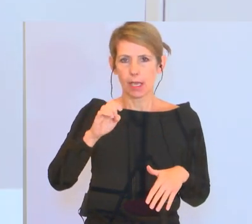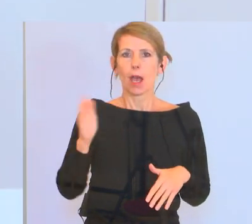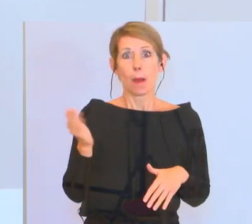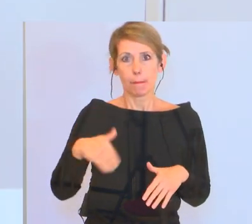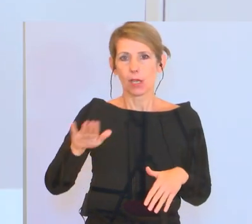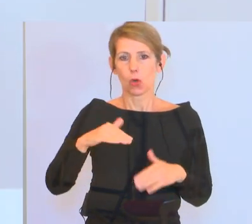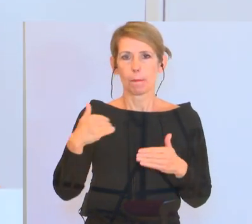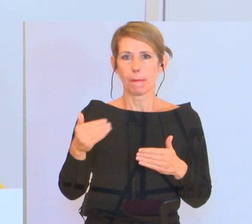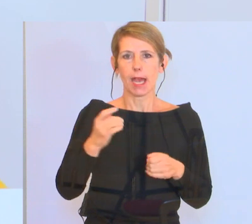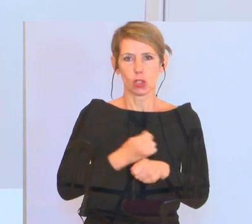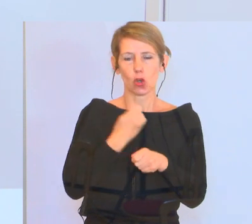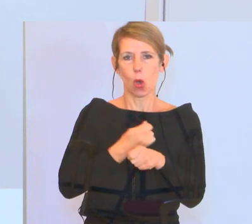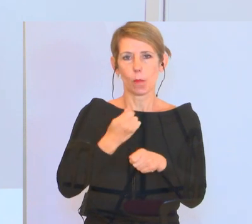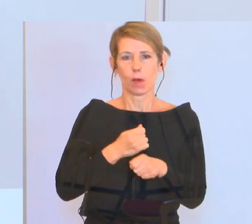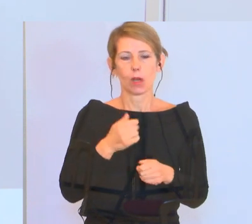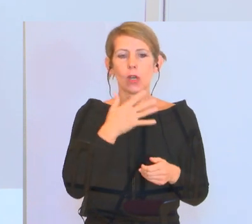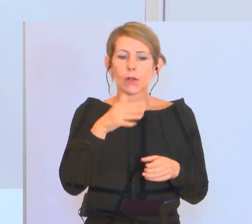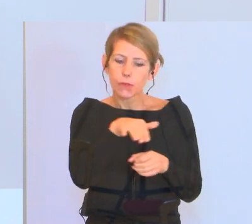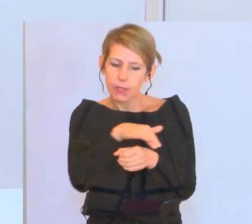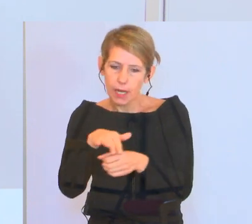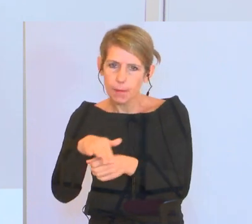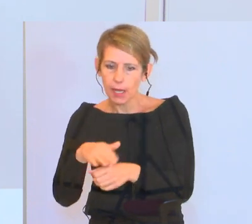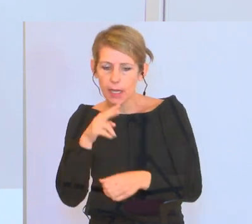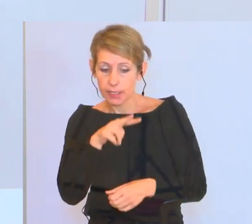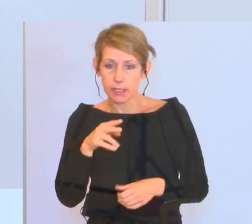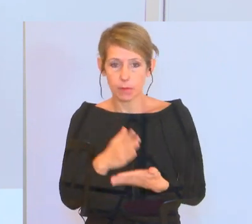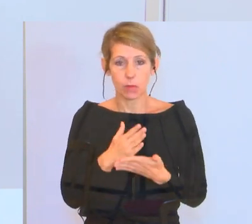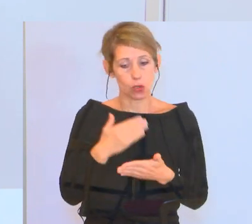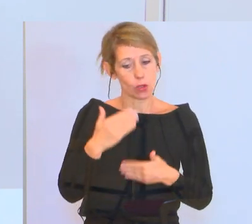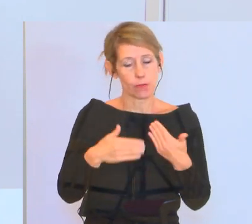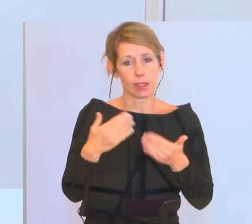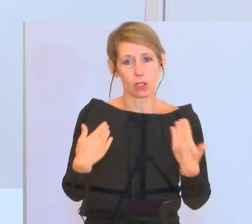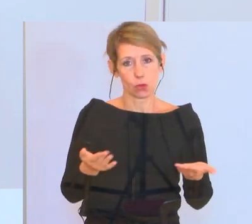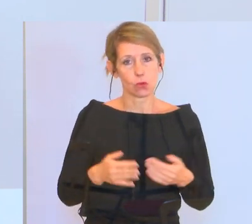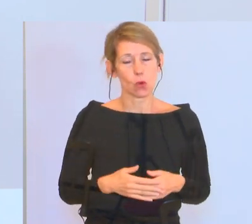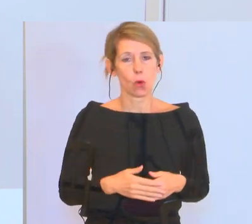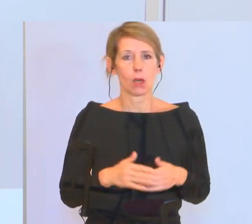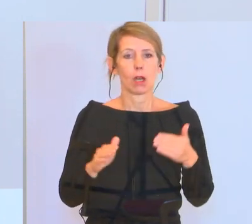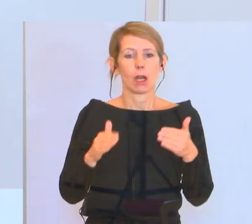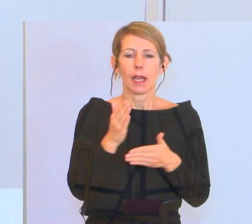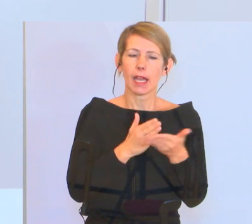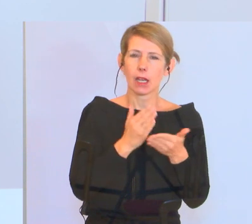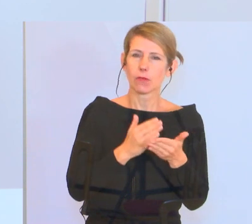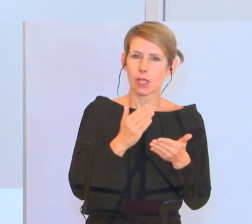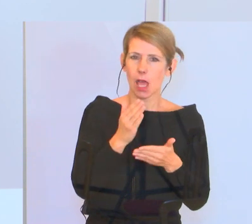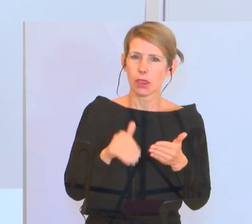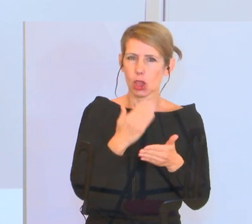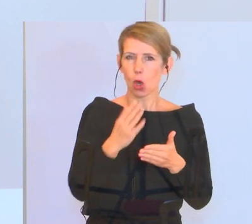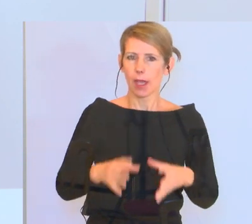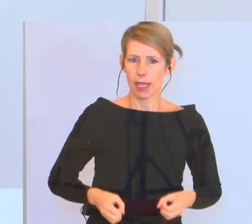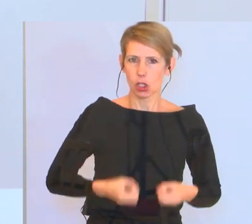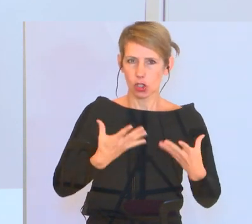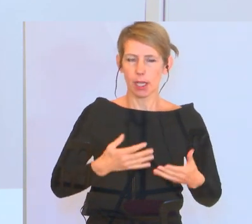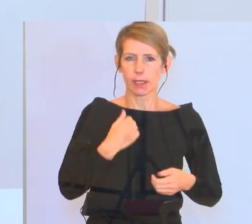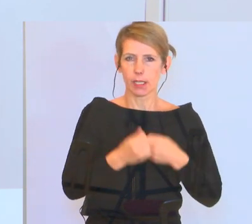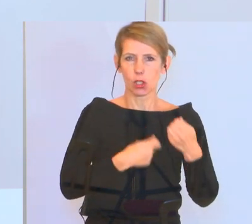die Entwicklung, die wir in vielen Branchen sehen. Knapp die Hälfte aller neu entstandenen Arbeitsplätze in allen Branchen